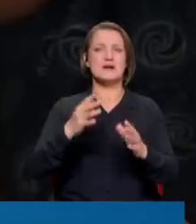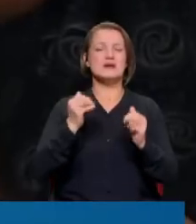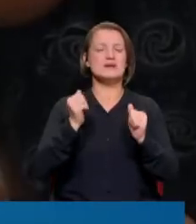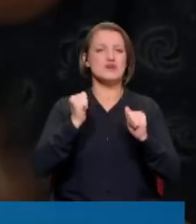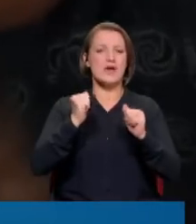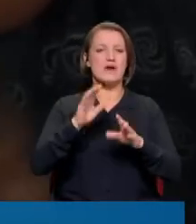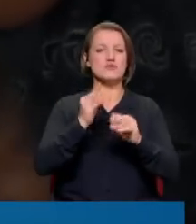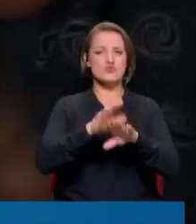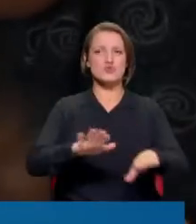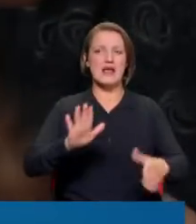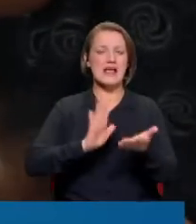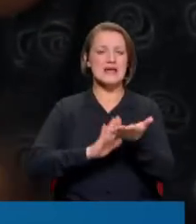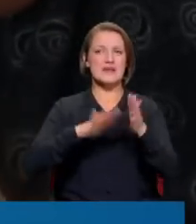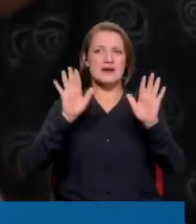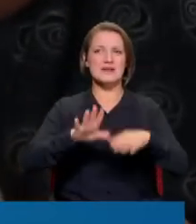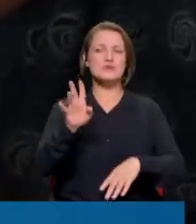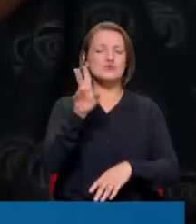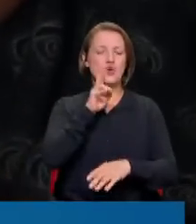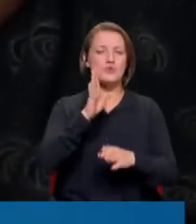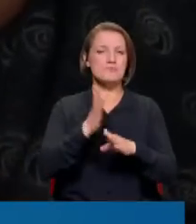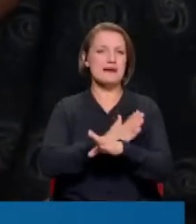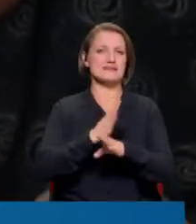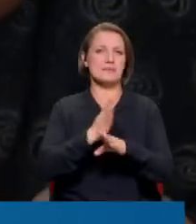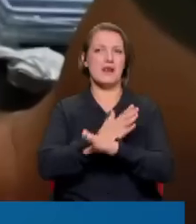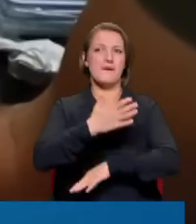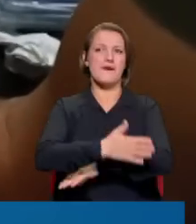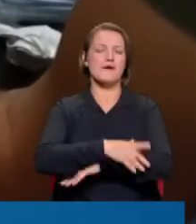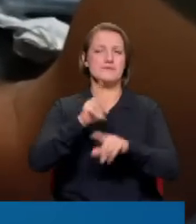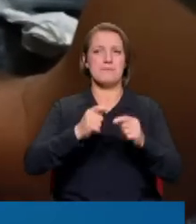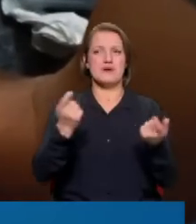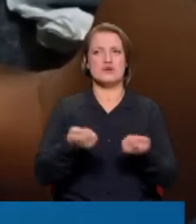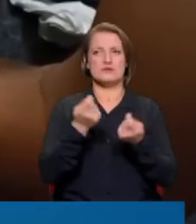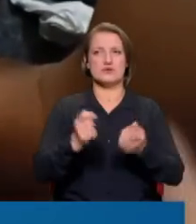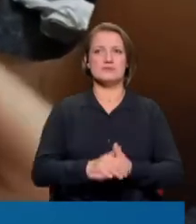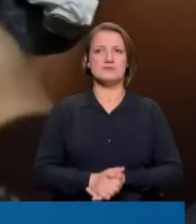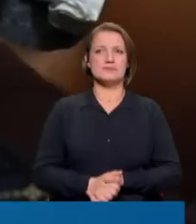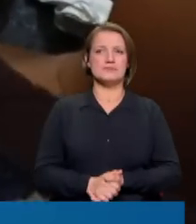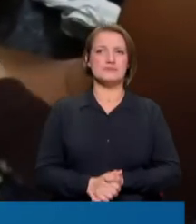kurtulan çocuklara ellerinde kalan son sağlık malzemeleriyle yardım etmeye